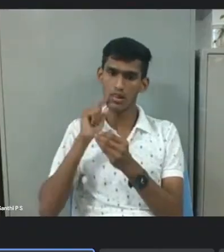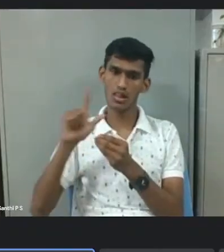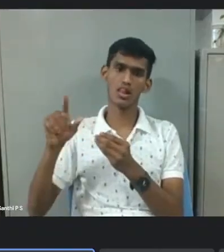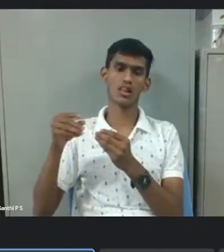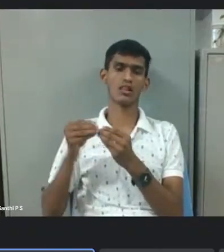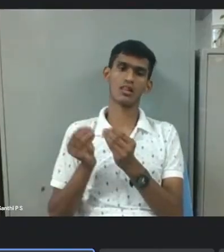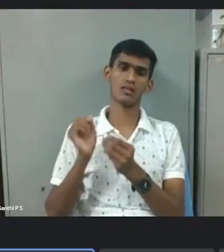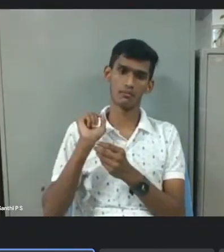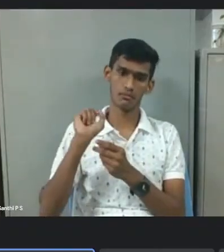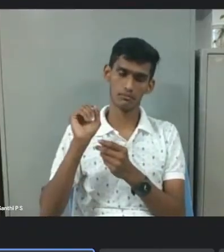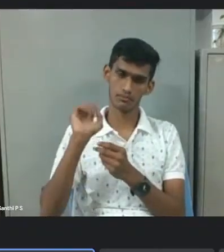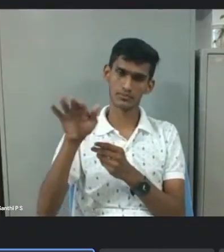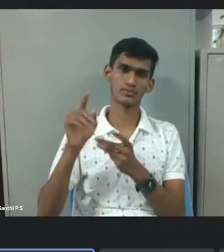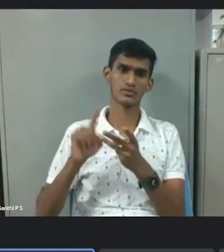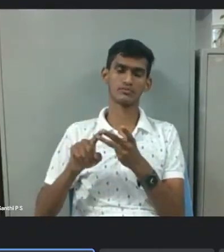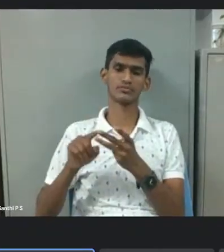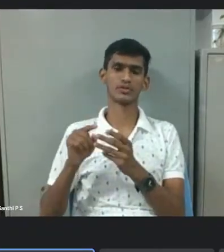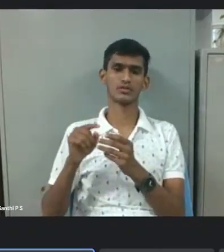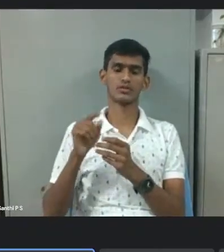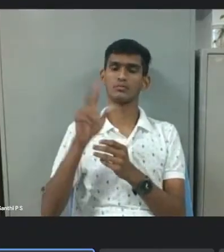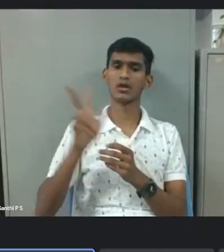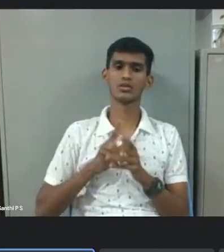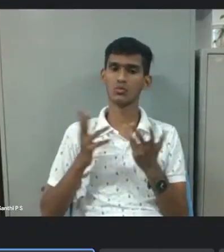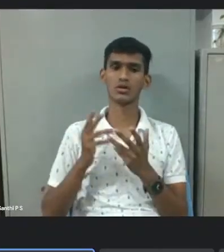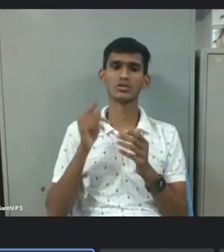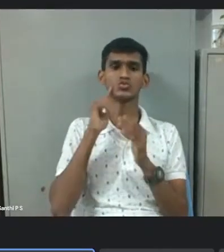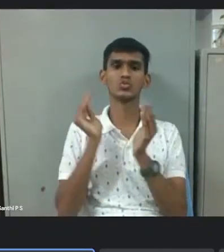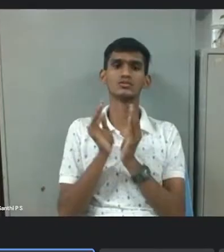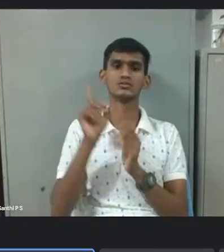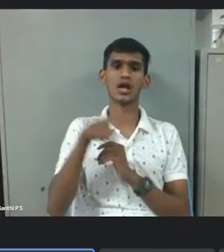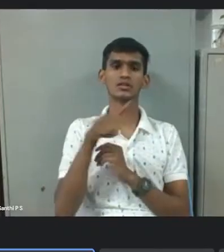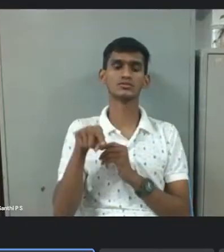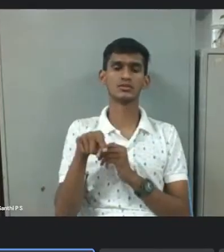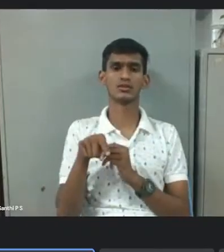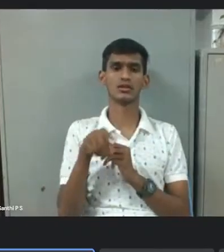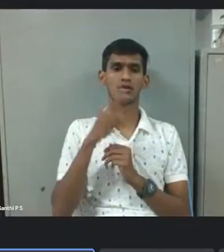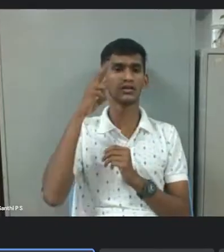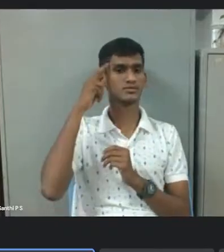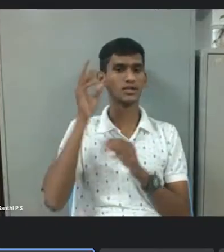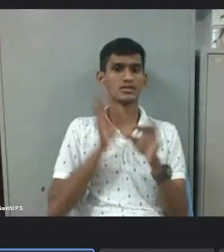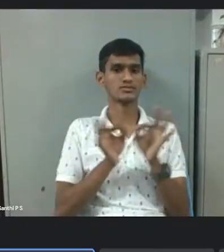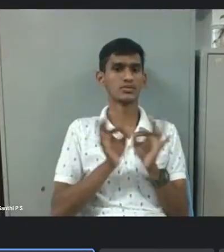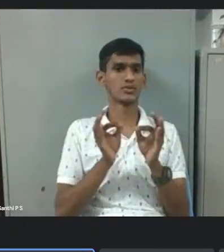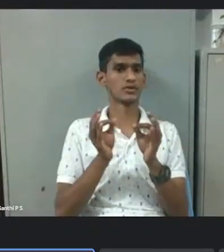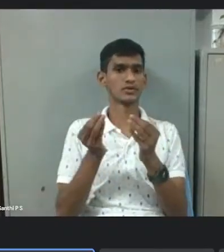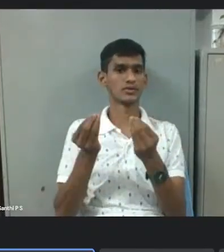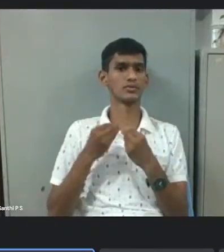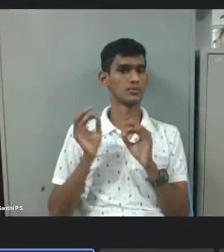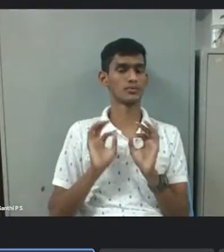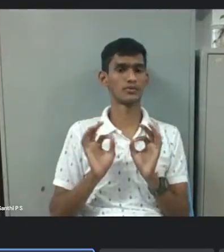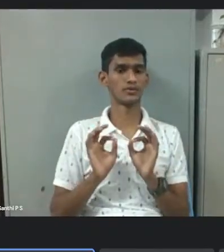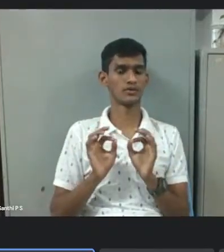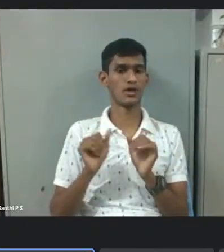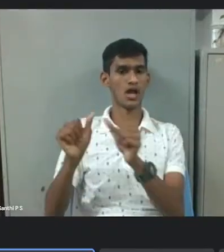ഇല്ല. അവരിപ്പോ തരുന്നില്ല, ഞങ്ങളുടെ ഇൻഷുർ ക്യാൻസലാണ് എന്നാ പറഞ്ഞത്. അപ്പൊ എന്തെങ്കിലും എന്തെങ്കിലും റീസൺ കാരണം എന്താ ചോദിച്ചപ്പോ അതിലൊന്നും മറുപടി